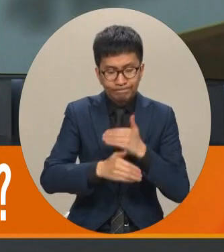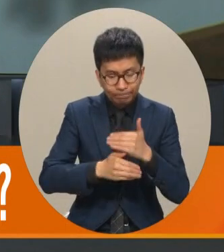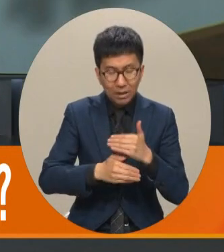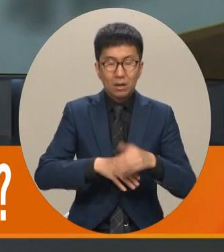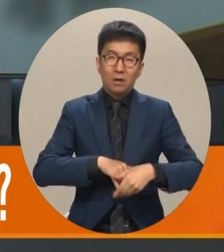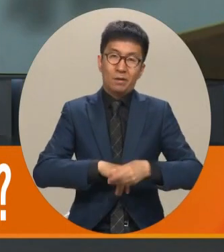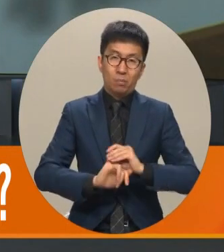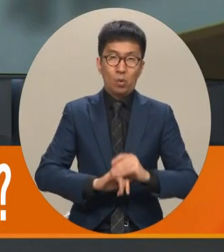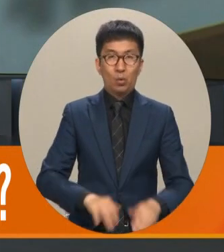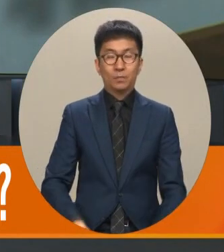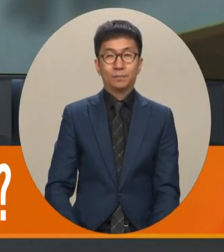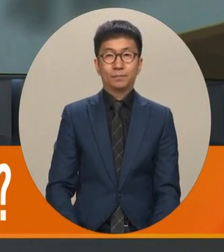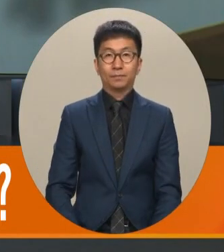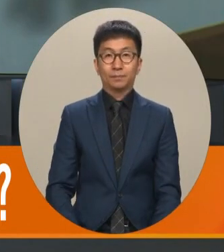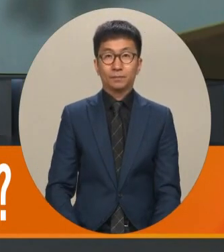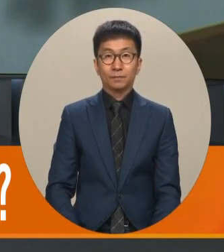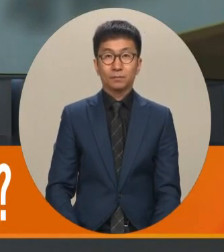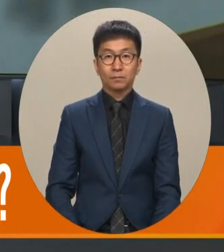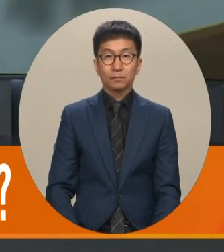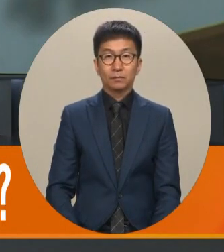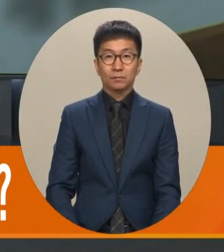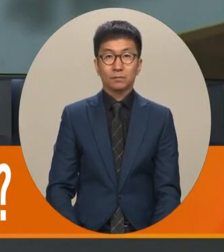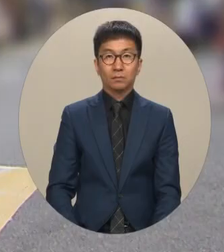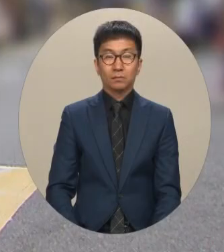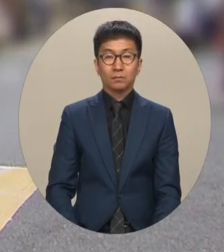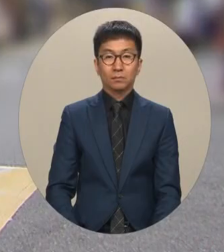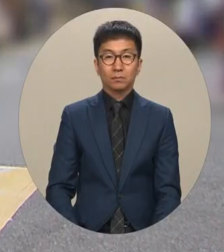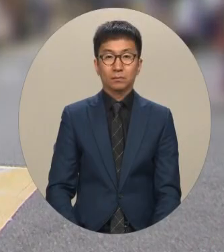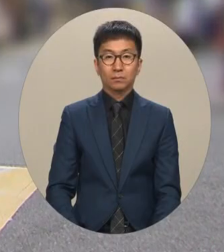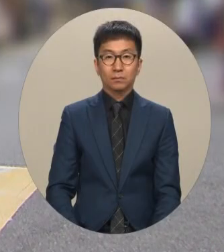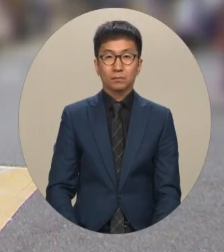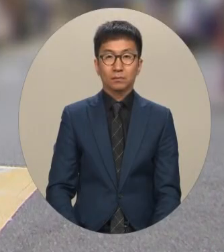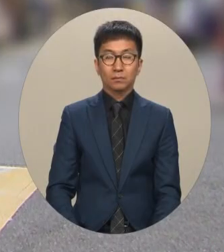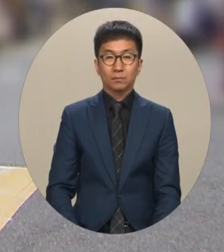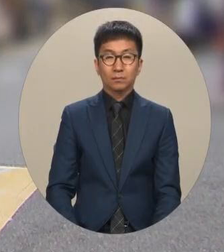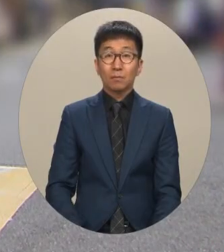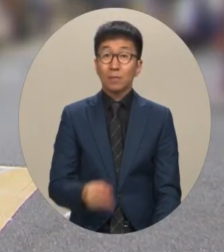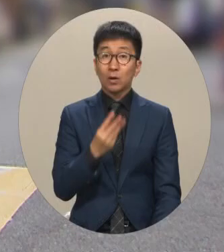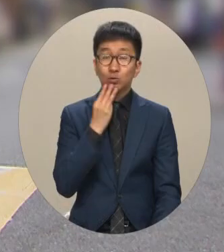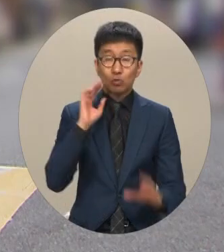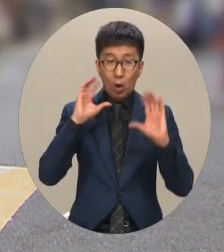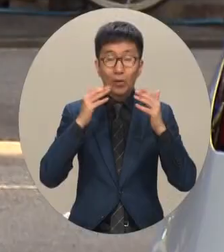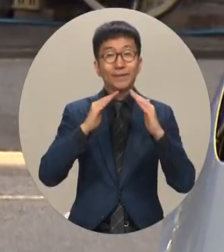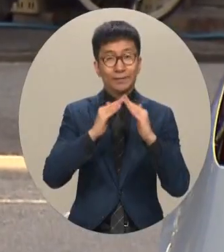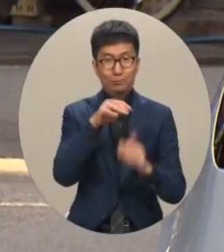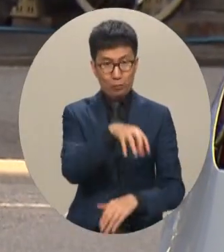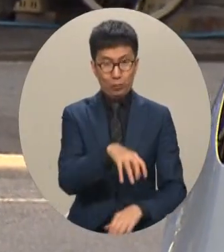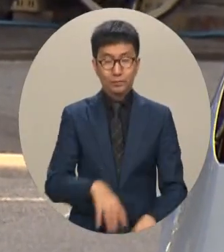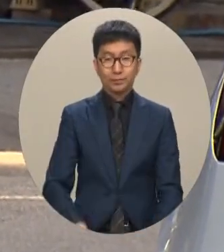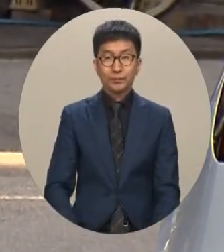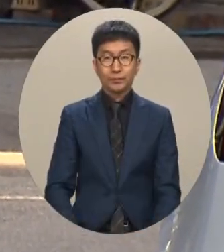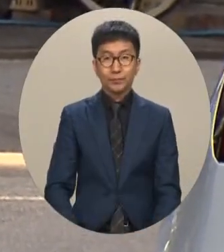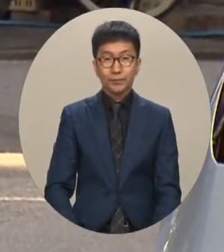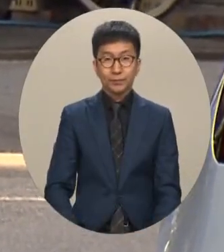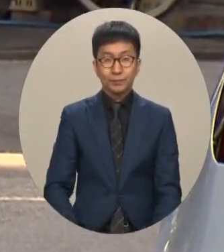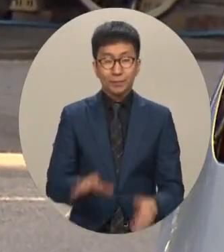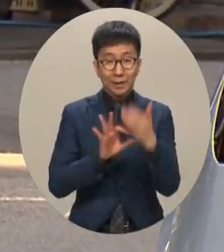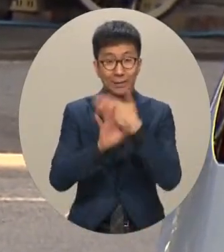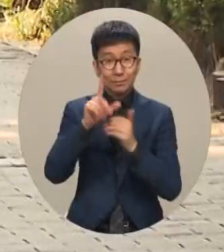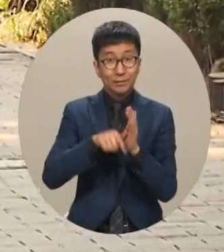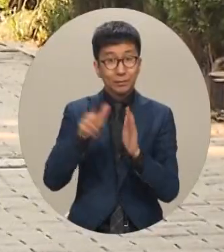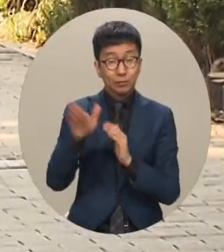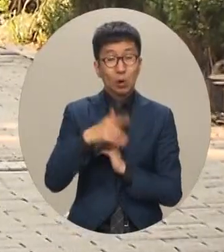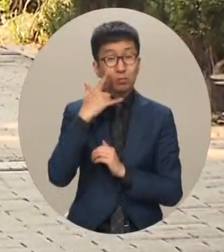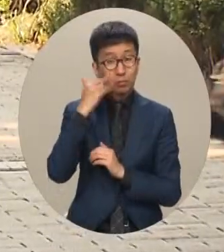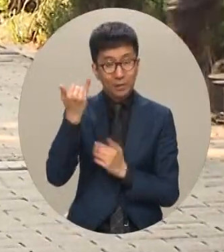광기가 단독으로 보도합니다 서울의 한 어린이집 아침 일찍부터 아이들이